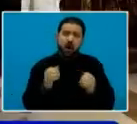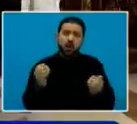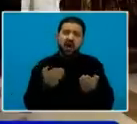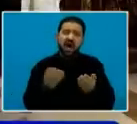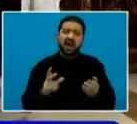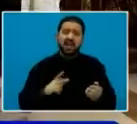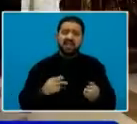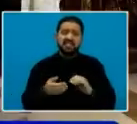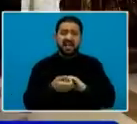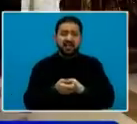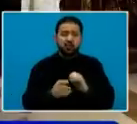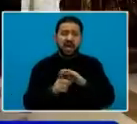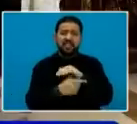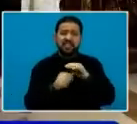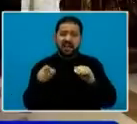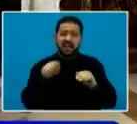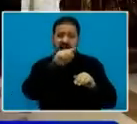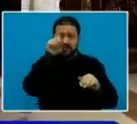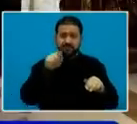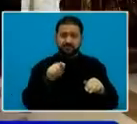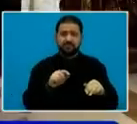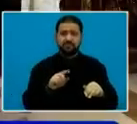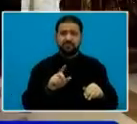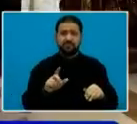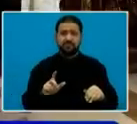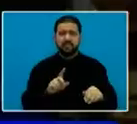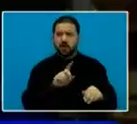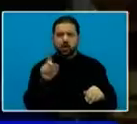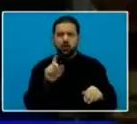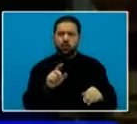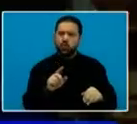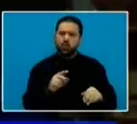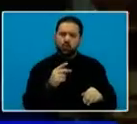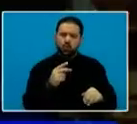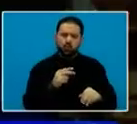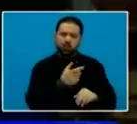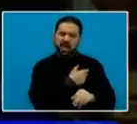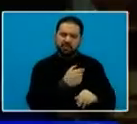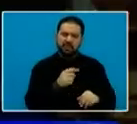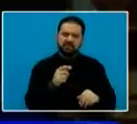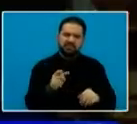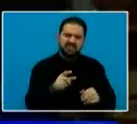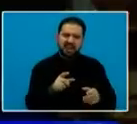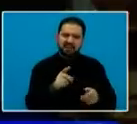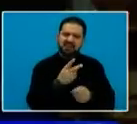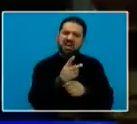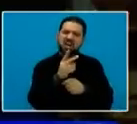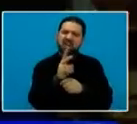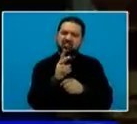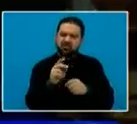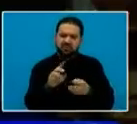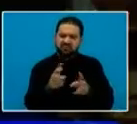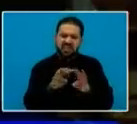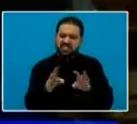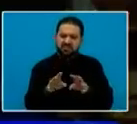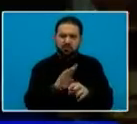Sunt interdependente, asta e evident. De confundat nu se pot confunda. Însă, capeți acest